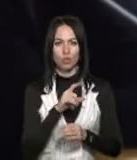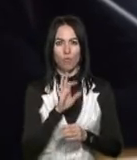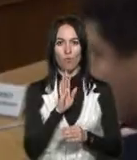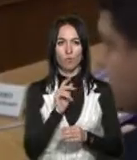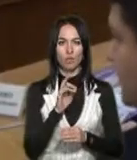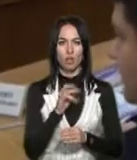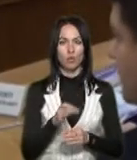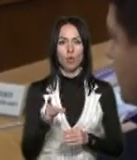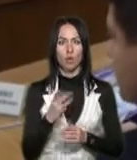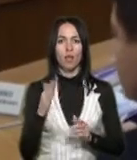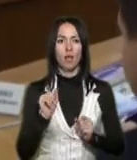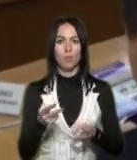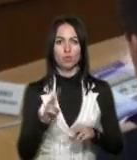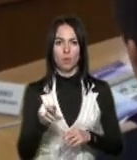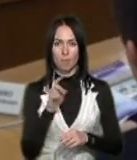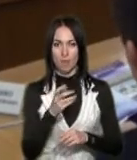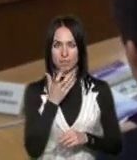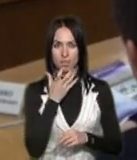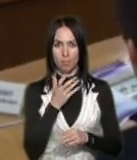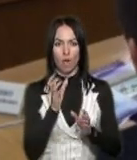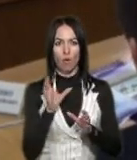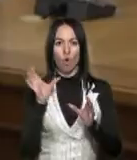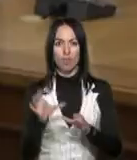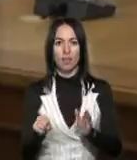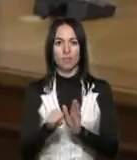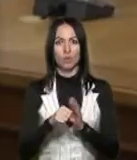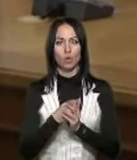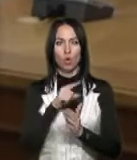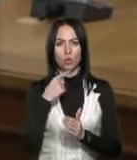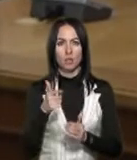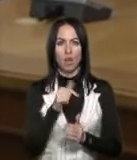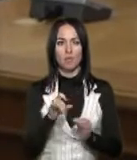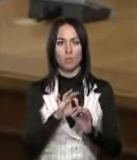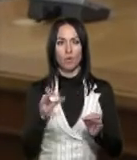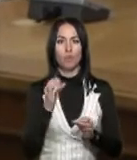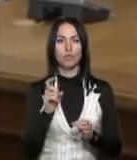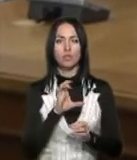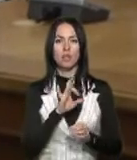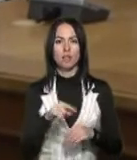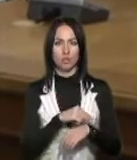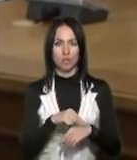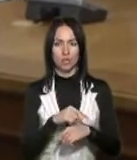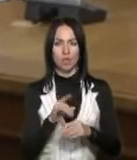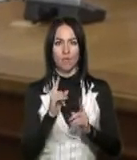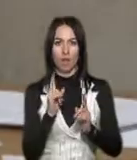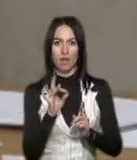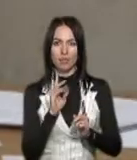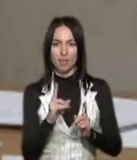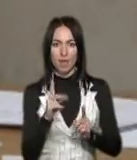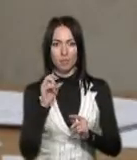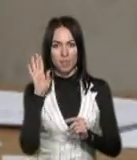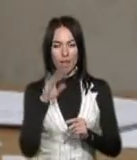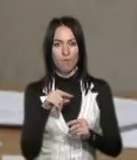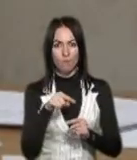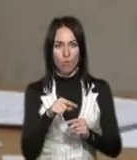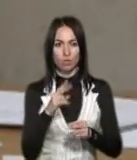яка може лишитися без тепла. Котельні під'єднані до російського газопроводу ще з радянських часів. Термін угоди спливає 1 січня. Через